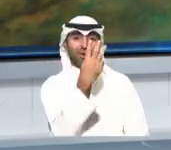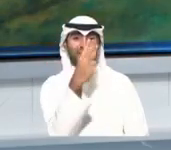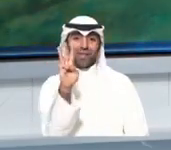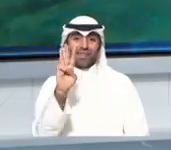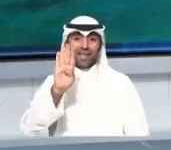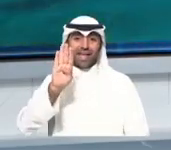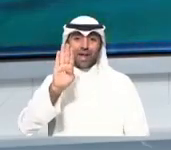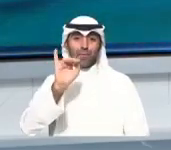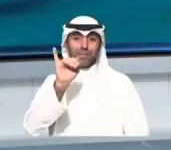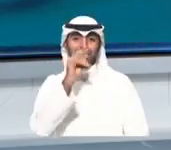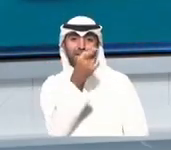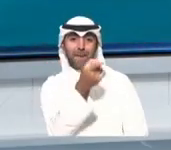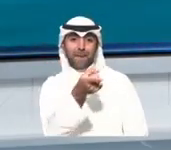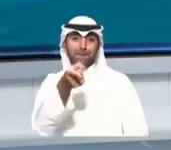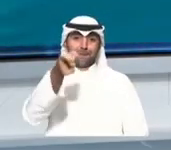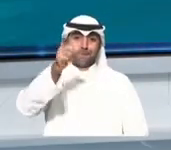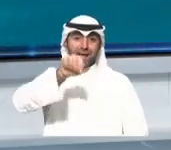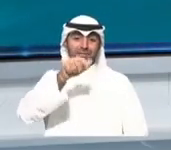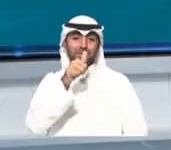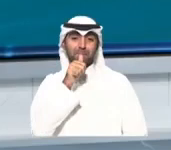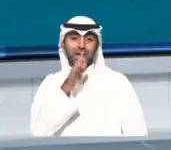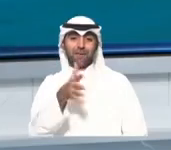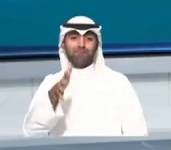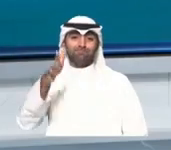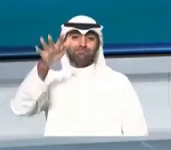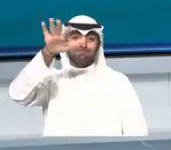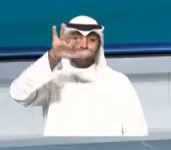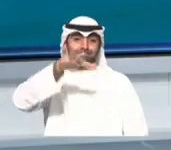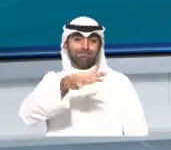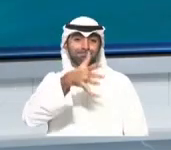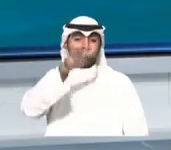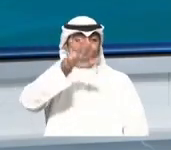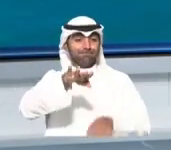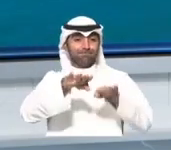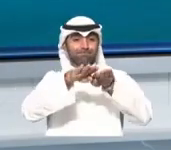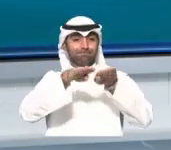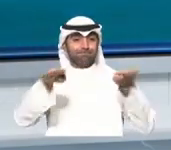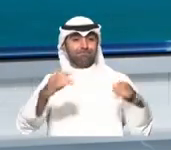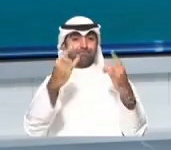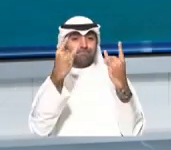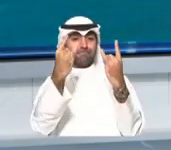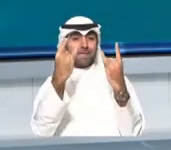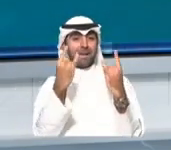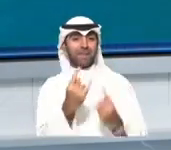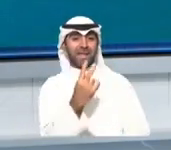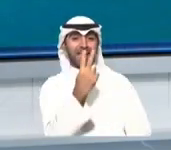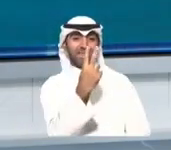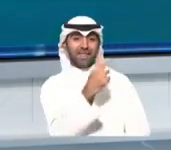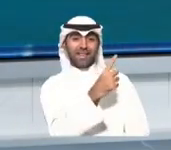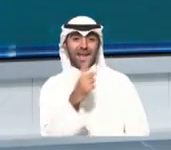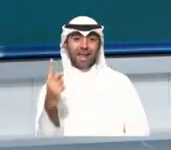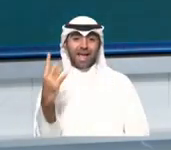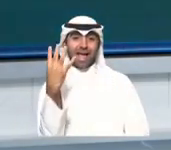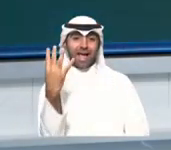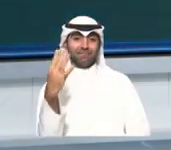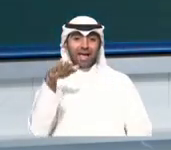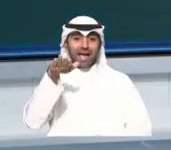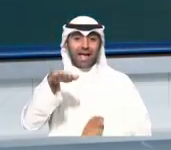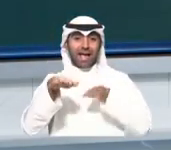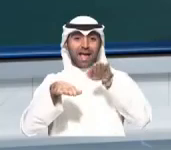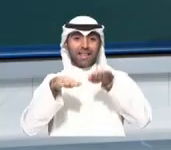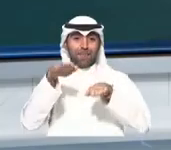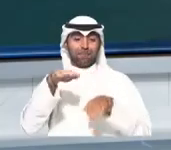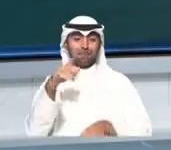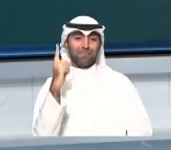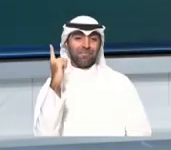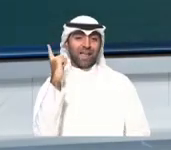خلال 24 ساعة القادمة حالة البحر خفيف إلى معتدل الموج، وارتفاع الموج من 2 إلى 4 أقدام. مواقيت بإذن الله على